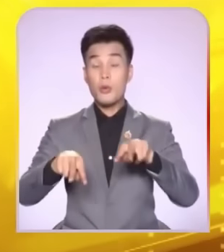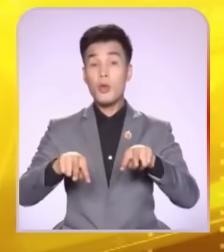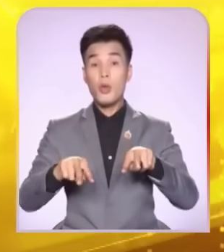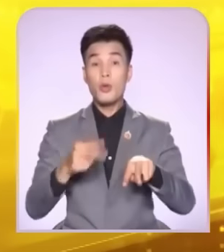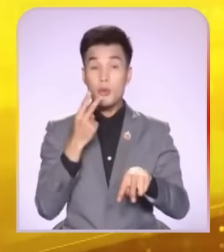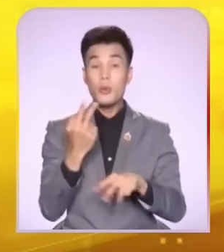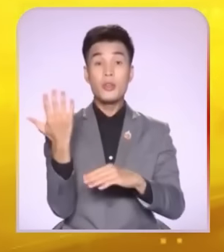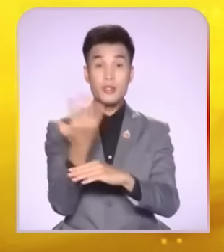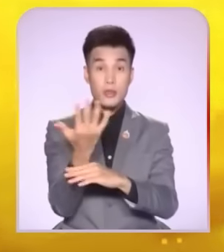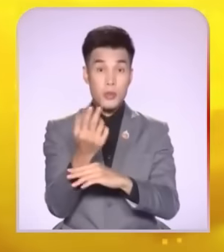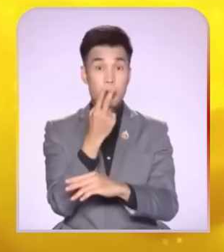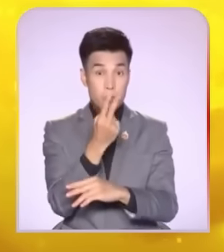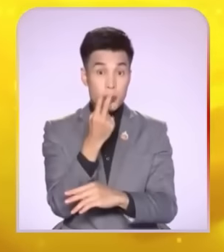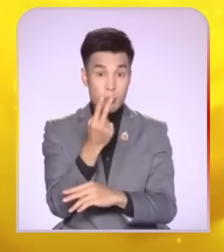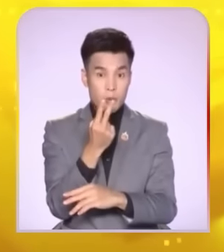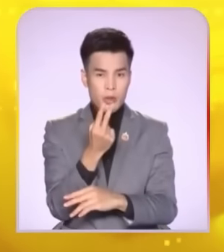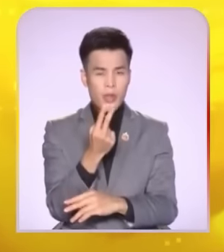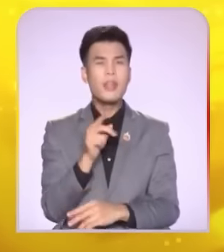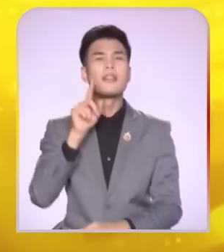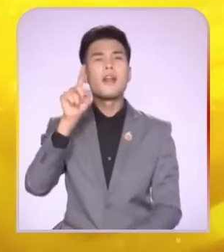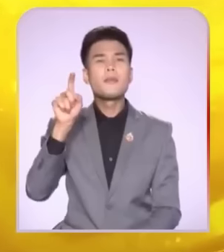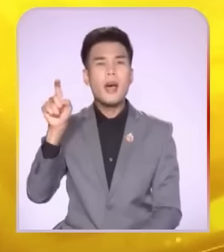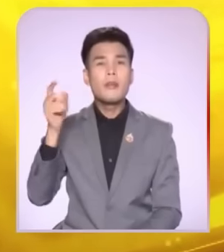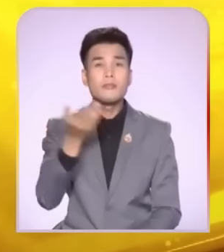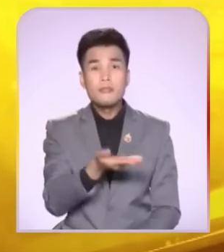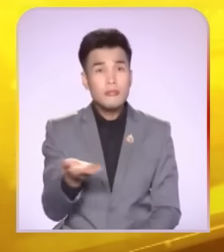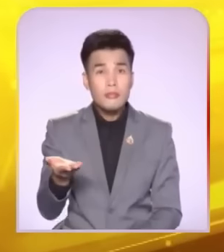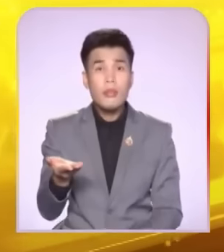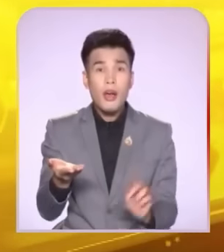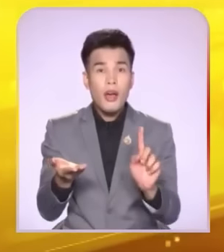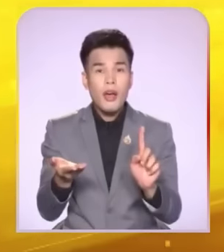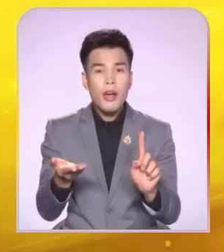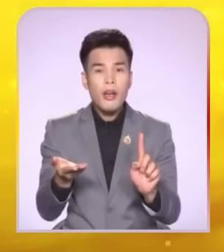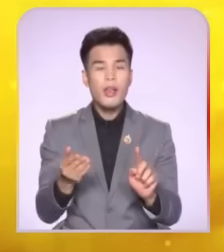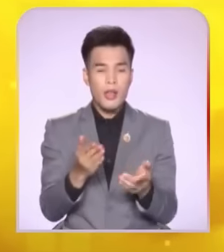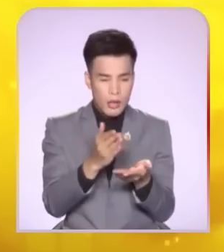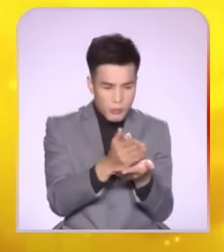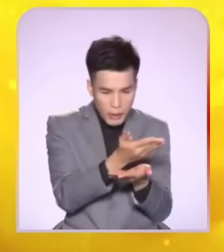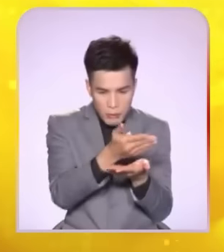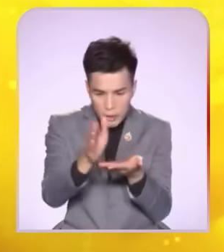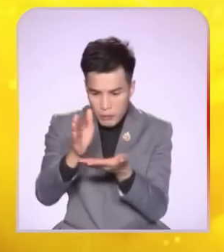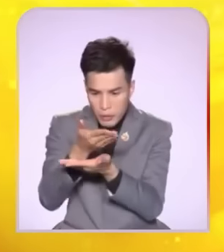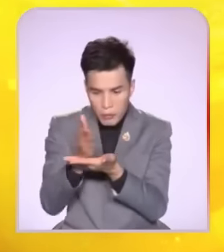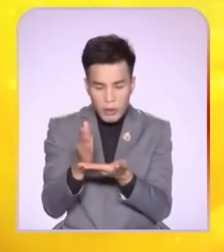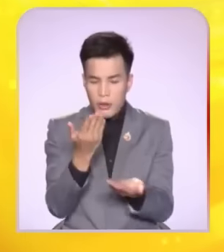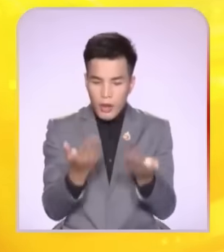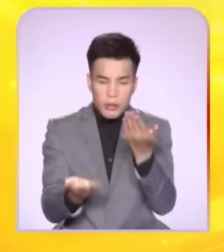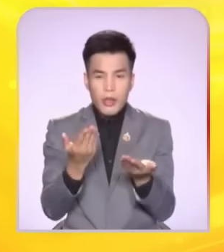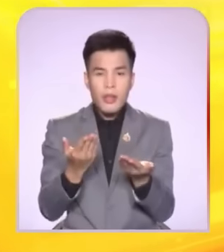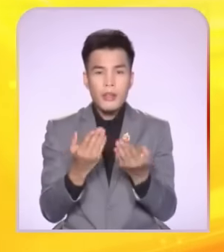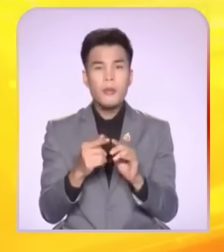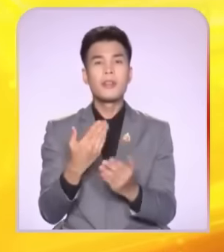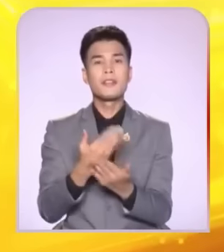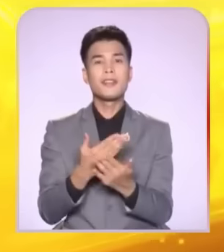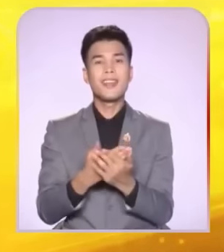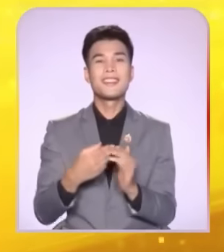อนนี้คุณลุงคุณป้าคุณน้าคุณอาถามคุณเทนคุณปุ้มคุณจอยเขาจะแบ่งเค้กจะเป็นรัฐมนตรีอะไรก็ว่าไปเถอะดิ